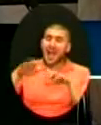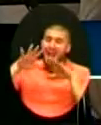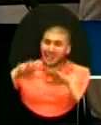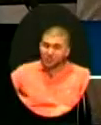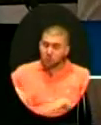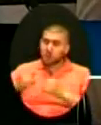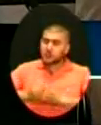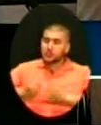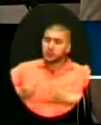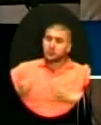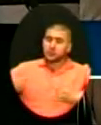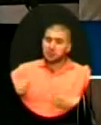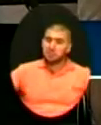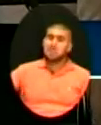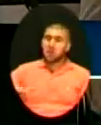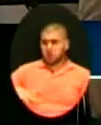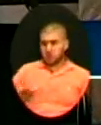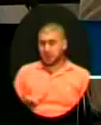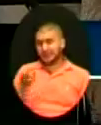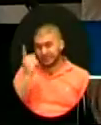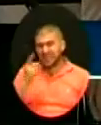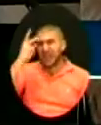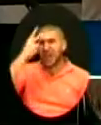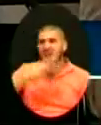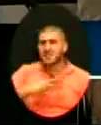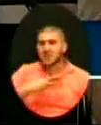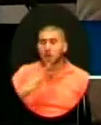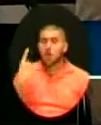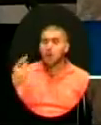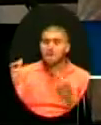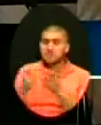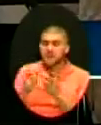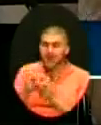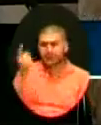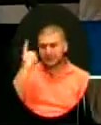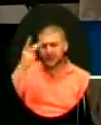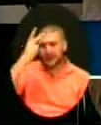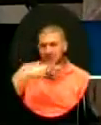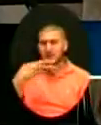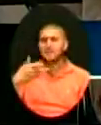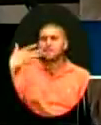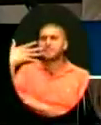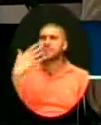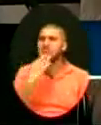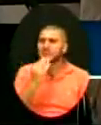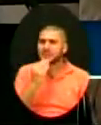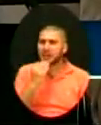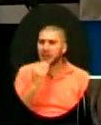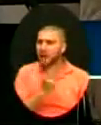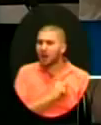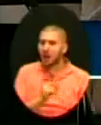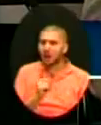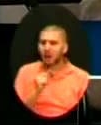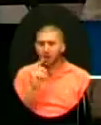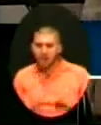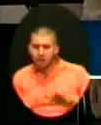שהולכות ומתעצמות ברחבי אירופה. הם צריכים להבין, כל מפלגה כזאת צריכה להבין שמדינת ישראל לא תאסס